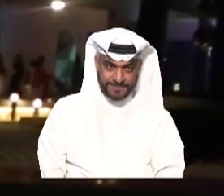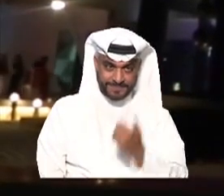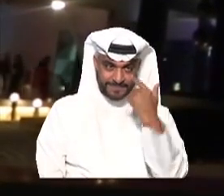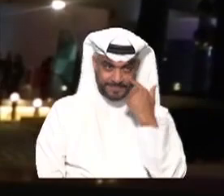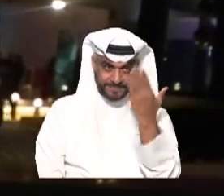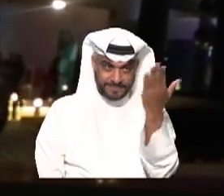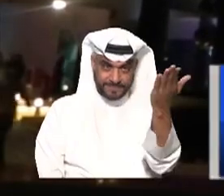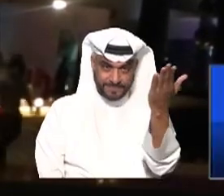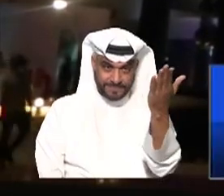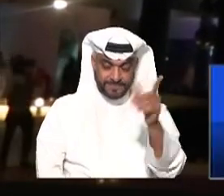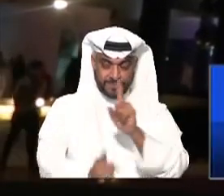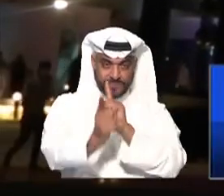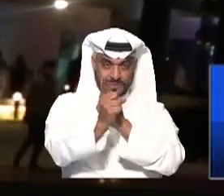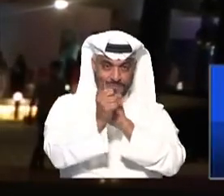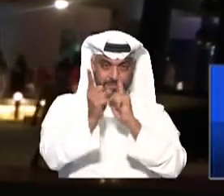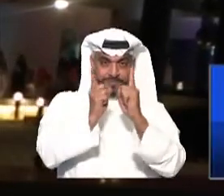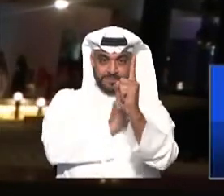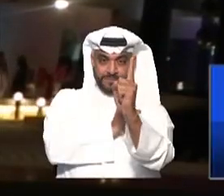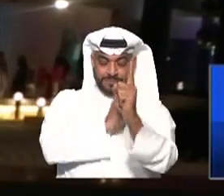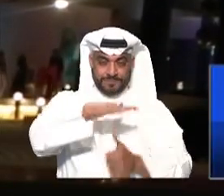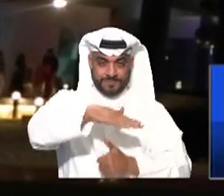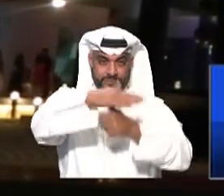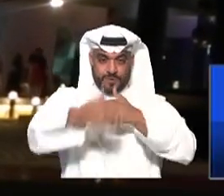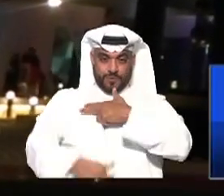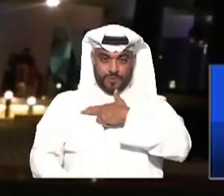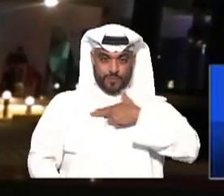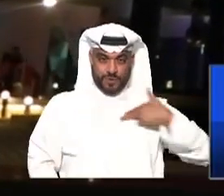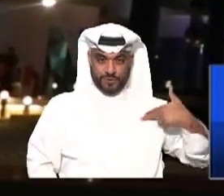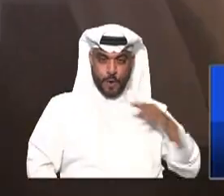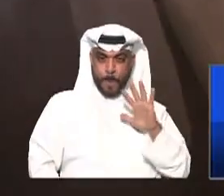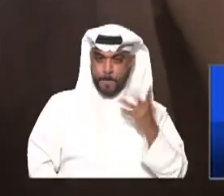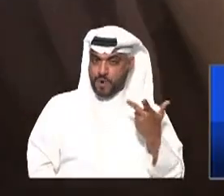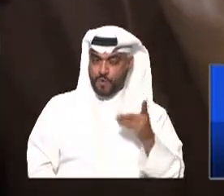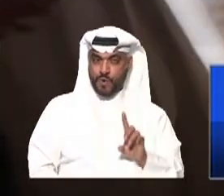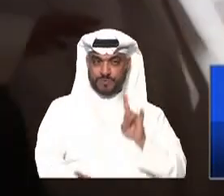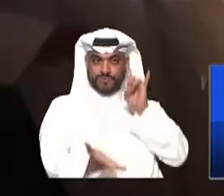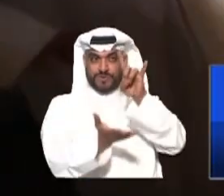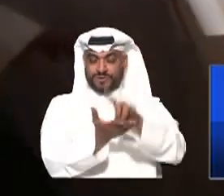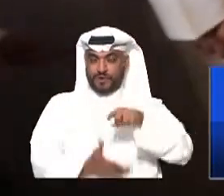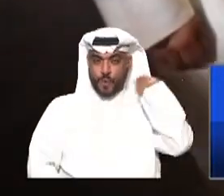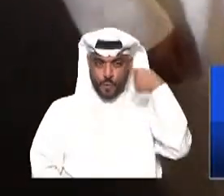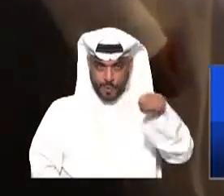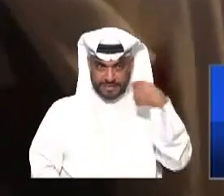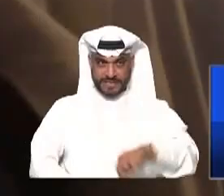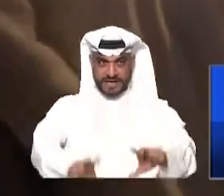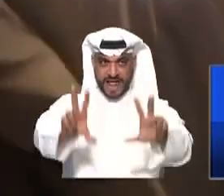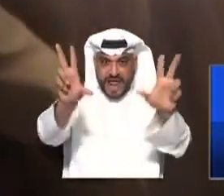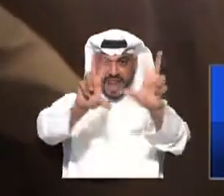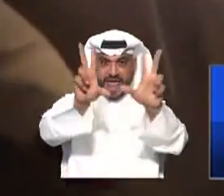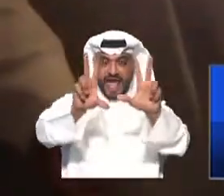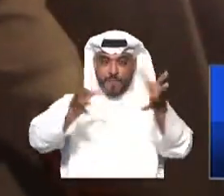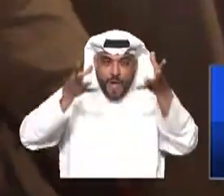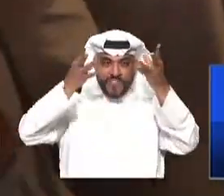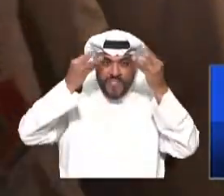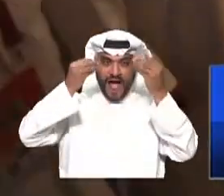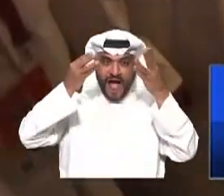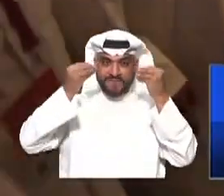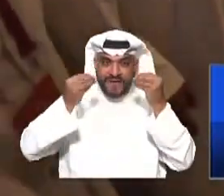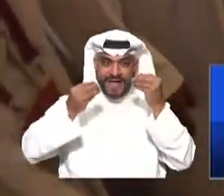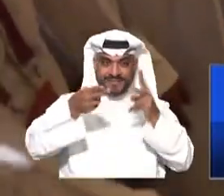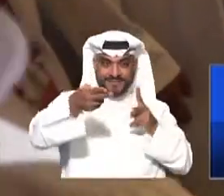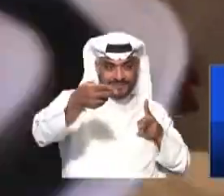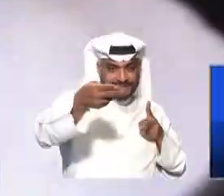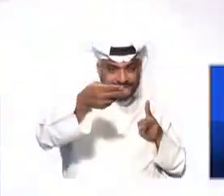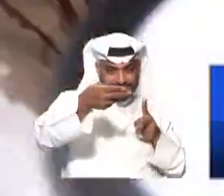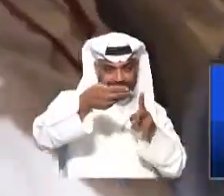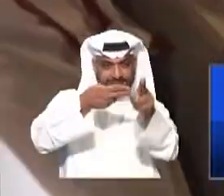نيابة عن سمو رئيس مجلس الوزراء صباح الخالد الحمد الصباح، افتتح معالي وزير الإعلام والثقافة وزير الدولة لشؤون